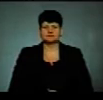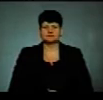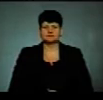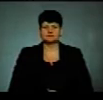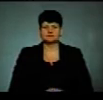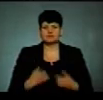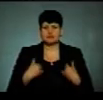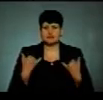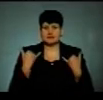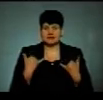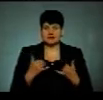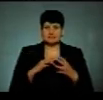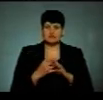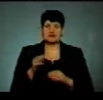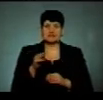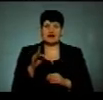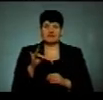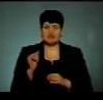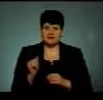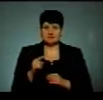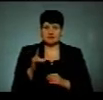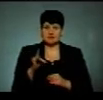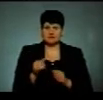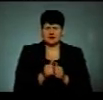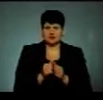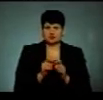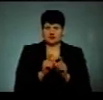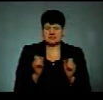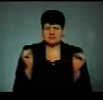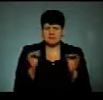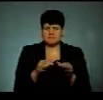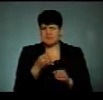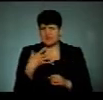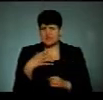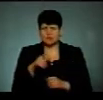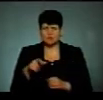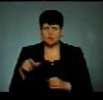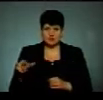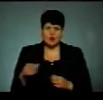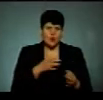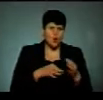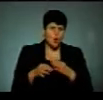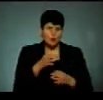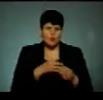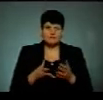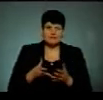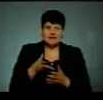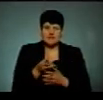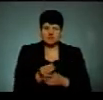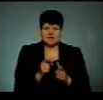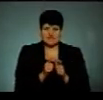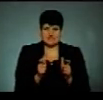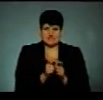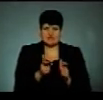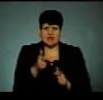Ми зараз у селі Травневе Збаразького району. Біля місцевої школи зібралося близько 15 людей. Обговорюють платіжки за газ, які їм прийшли